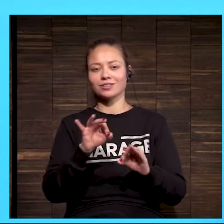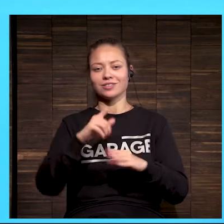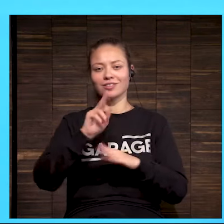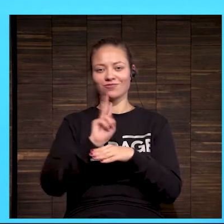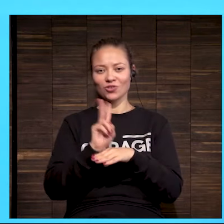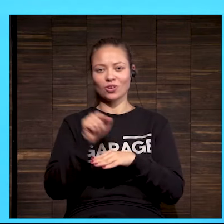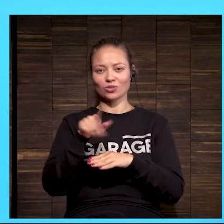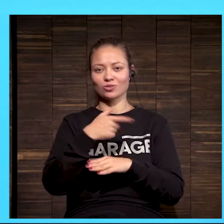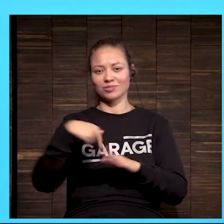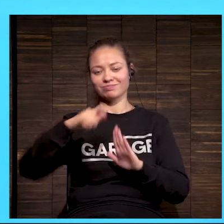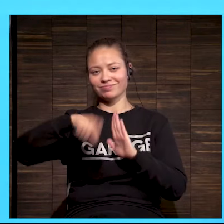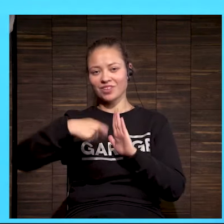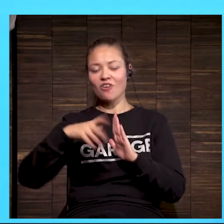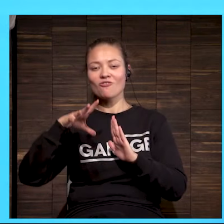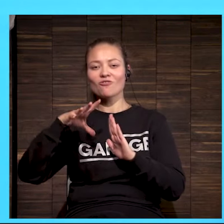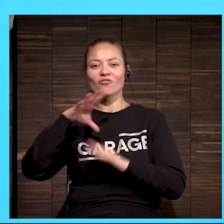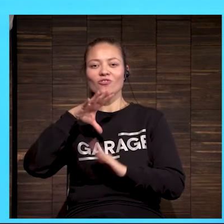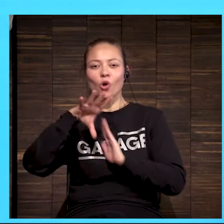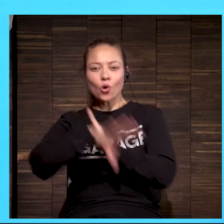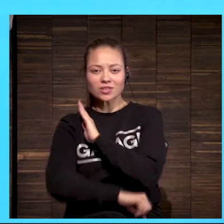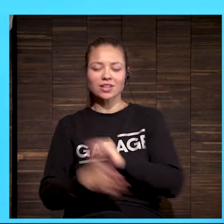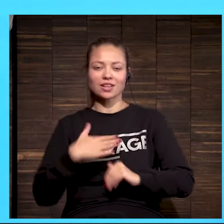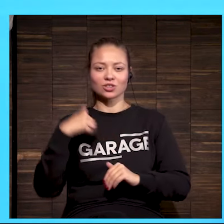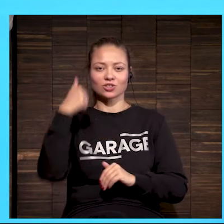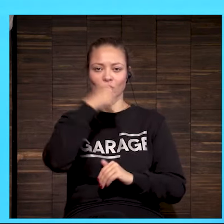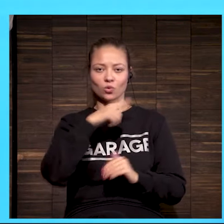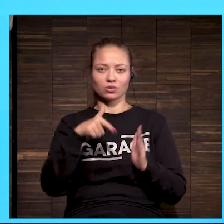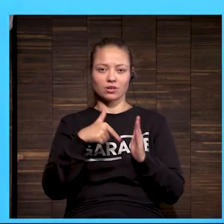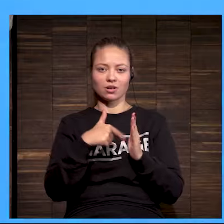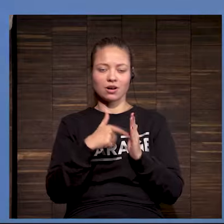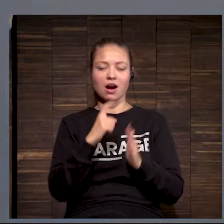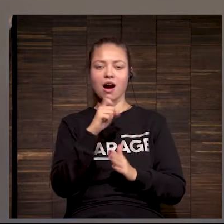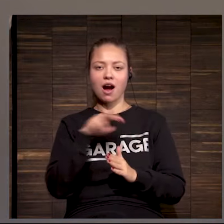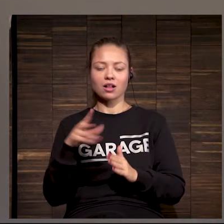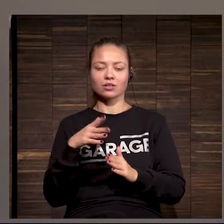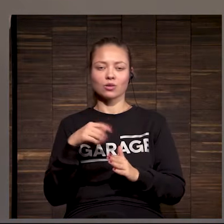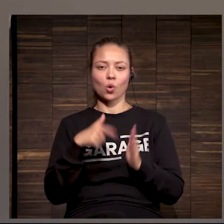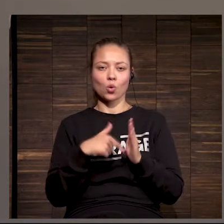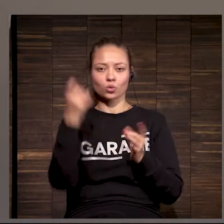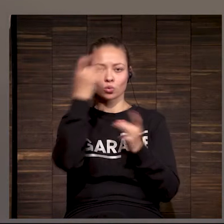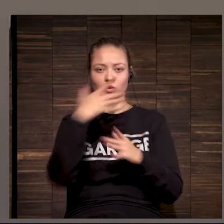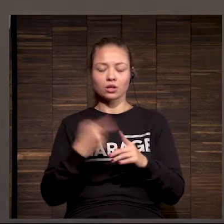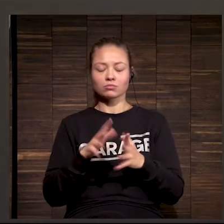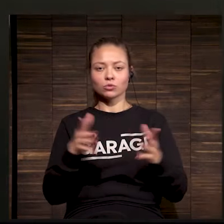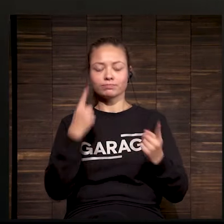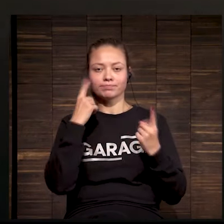в конце нашего года ахал город культуры посмотрите на него это намного